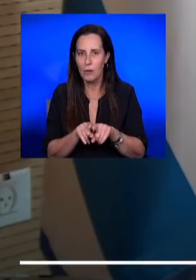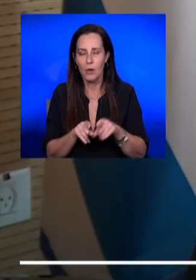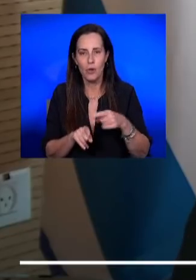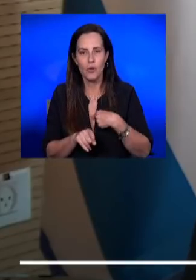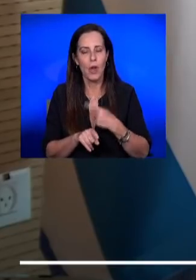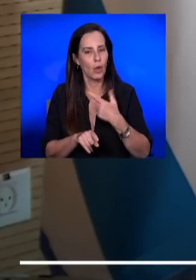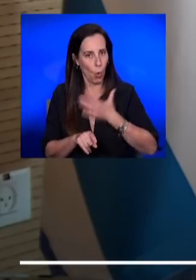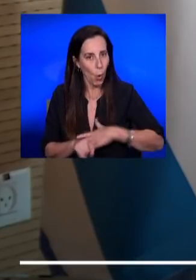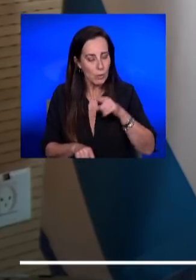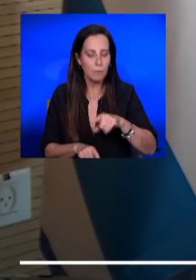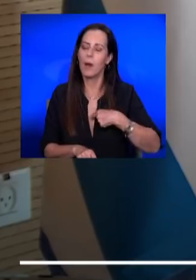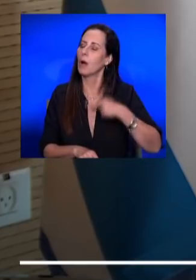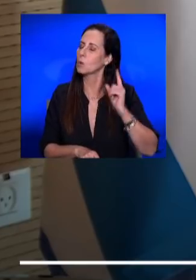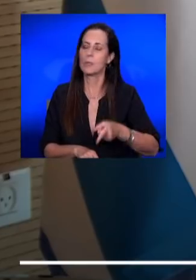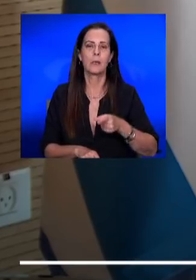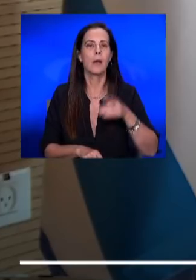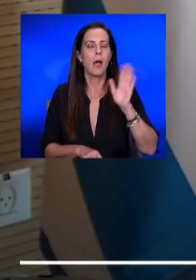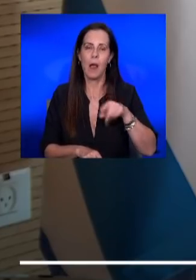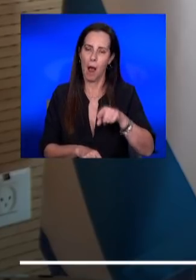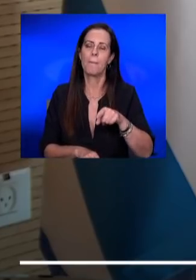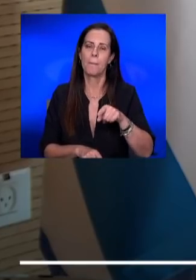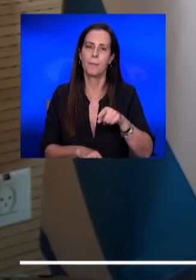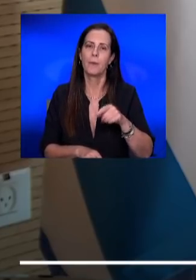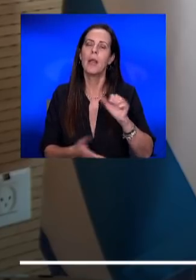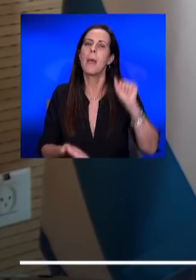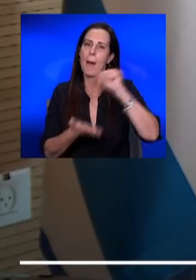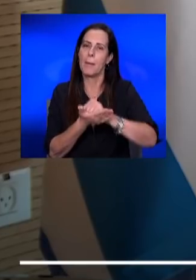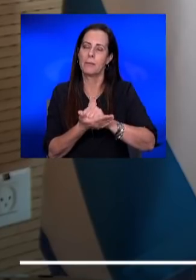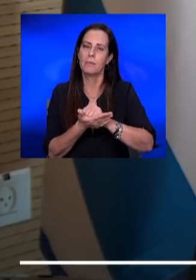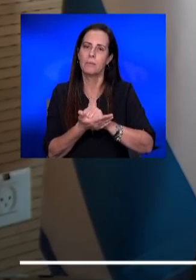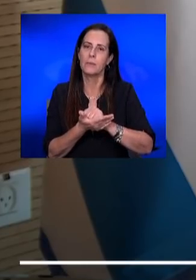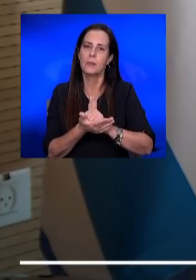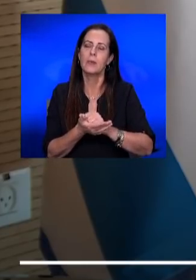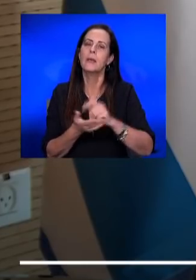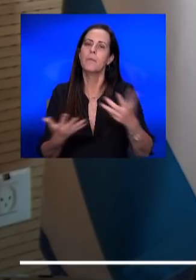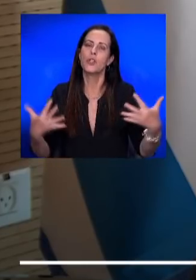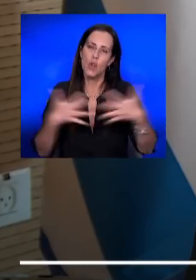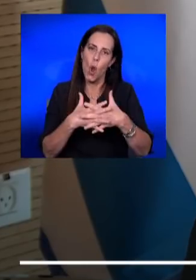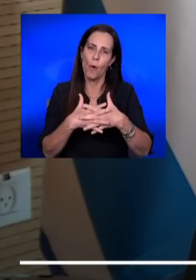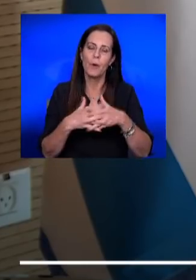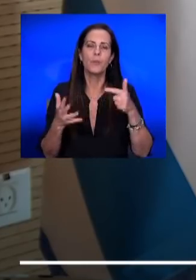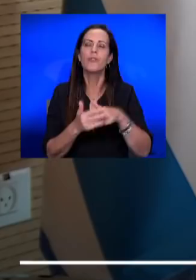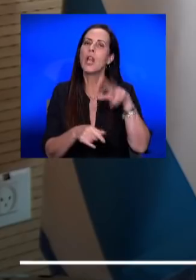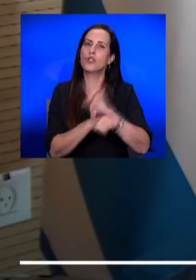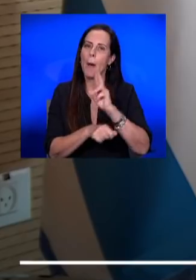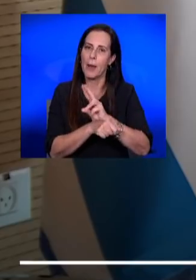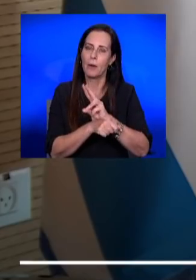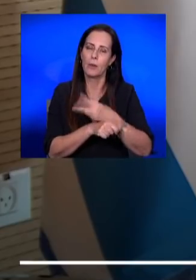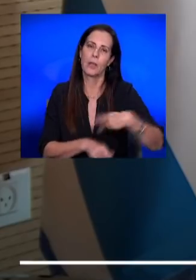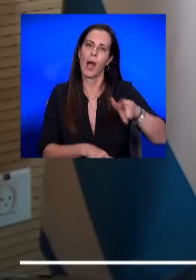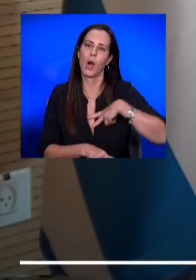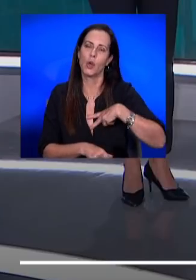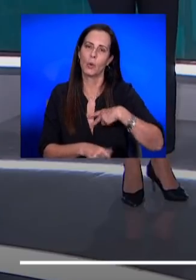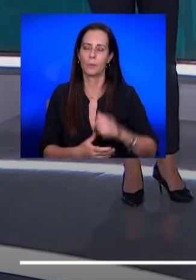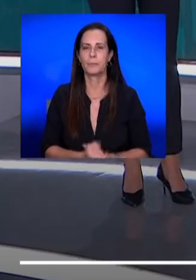זרקור עליהם, אנחנו נצטרך גם אותם לממן בצורה של תמהיל, כדי לשמר את האחריות